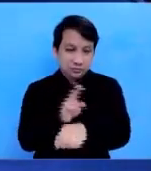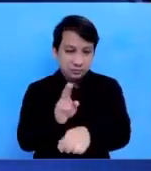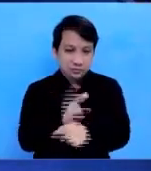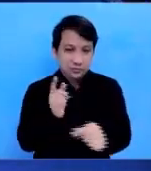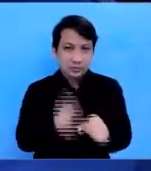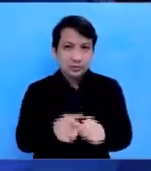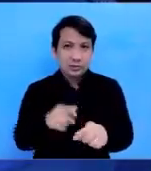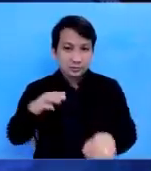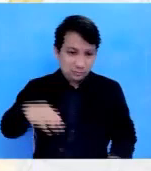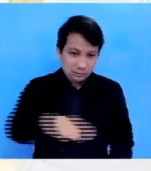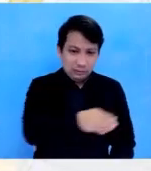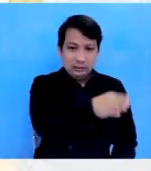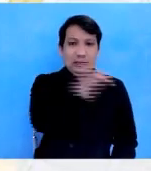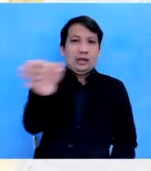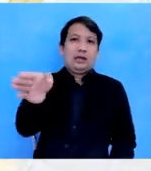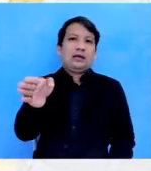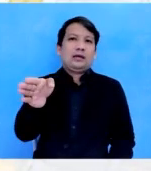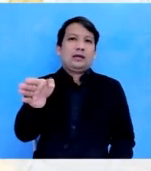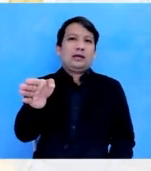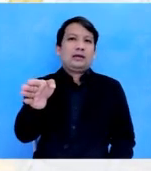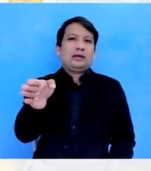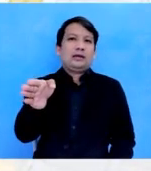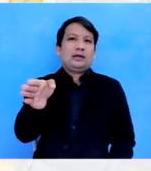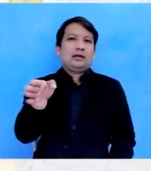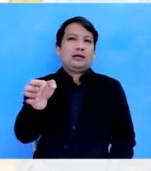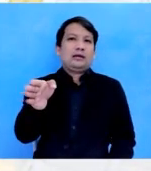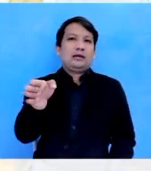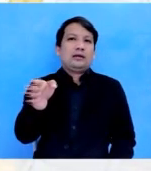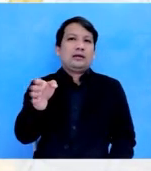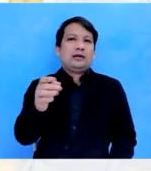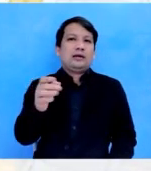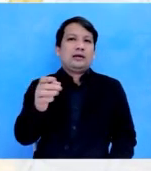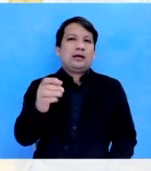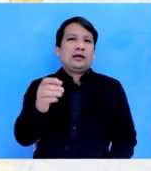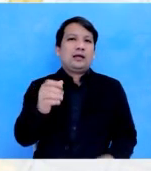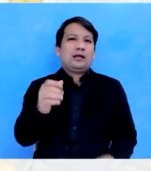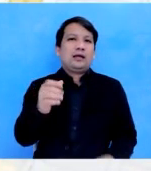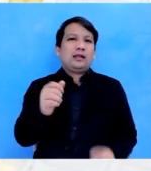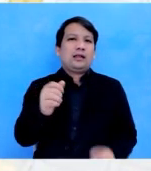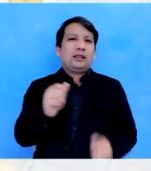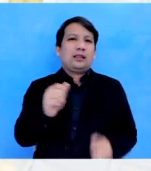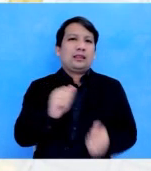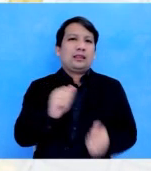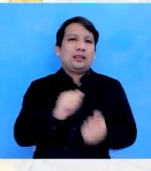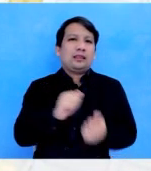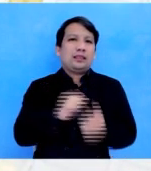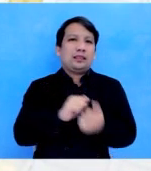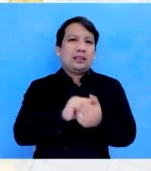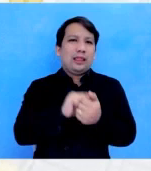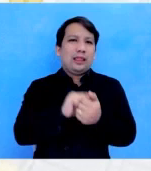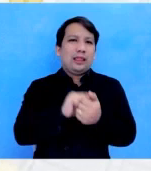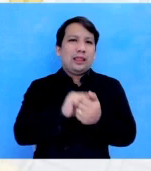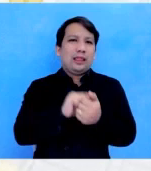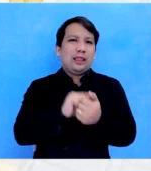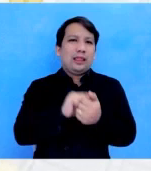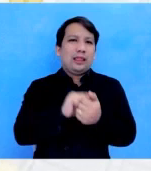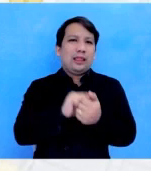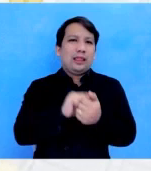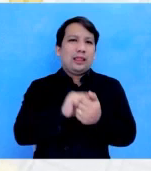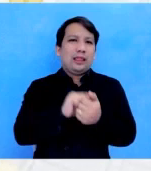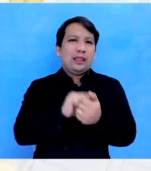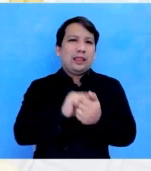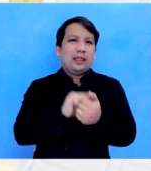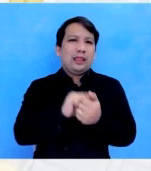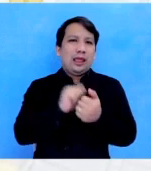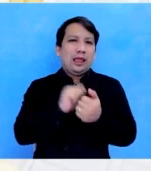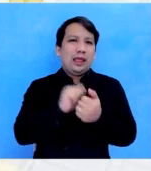medyo malayo rin po eh. Imbis kasi na dumaan sa Meralco Avenue, papuntang Shaw, ang mga tradisyonal na jeep, pinadadaan ang